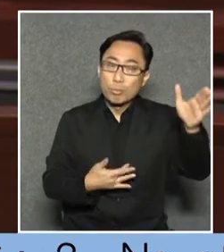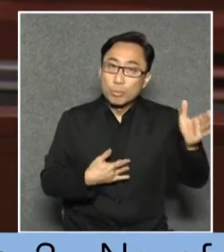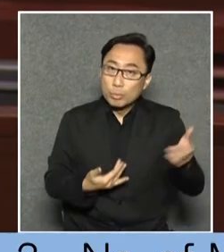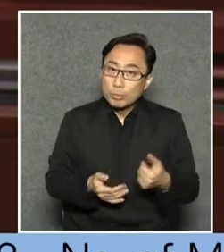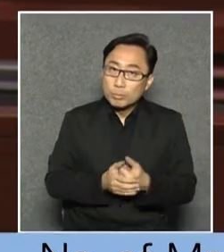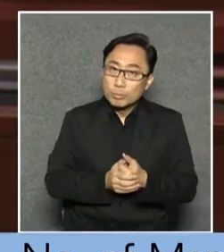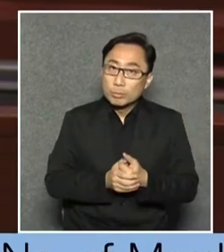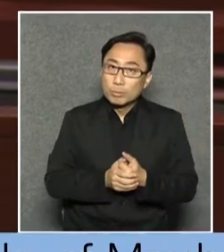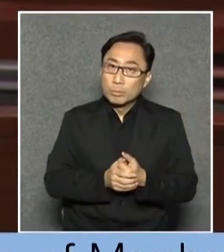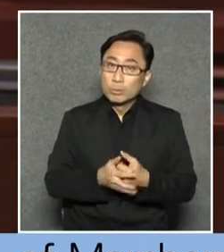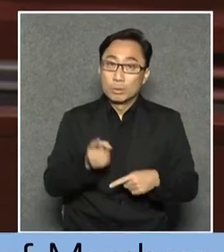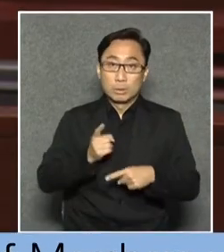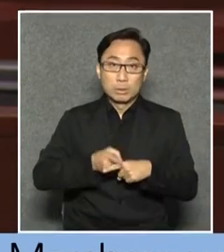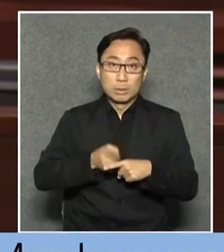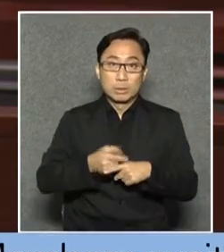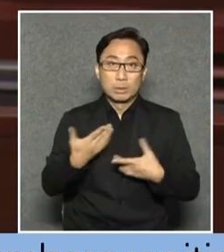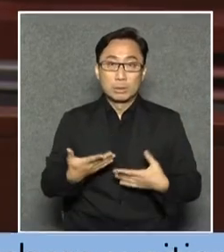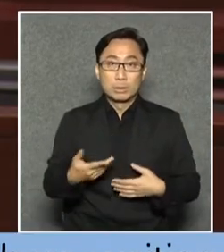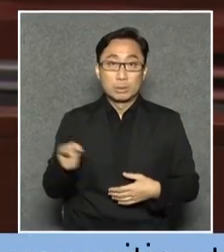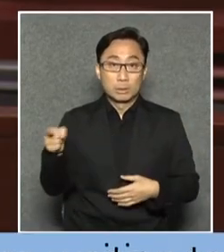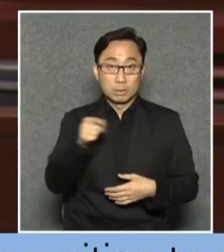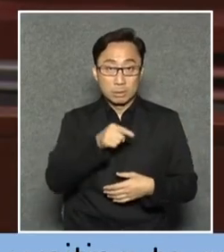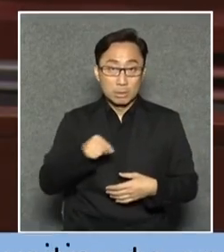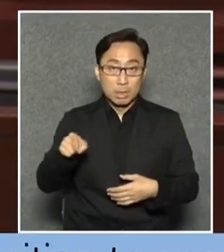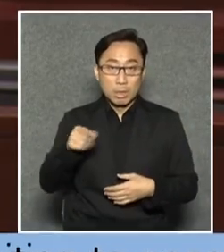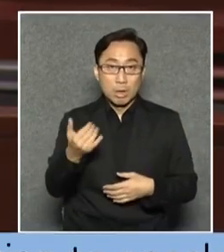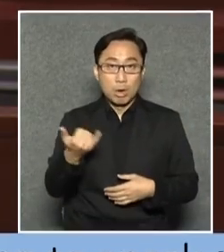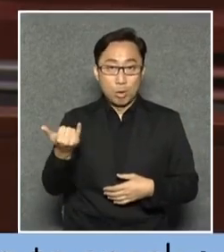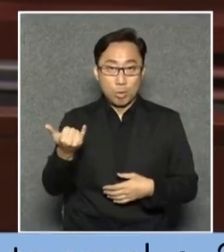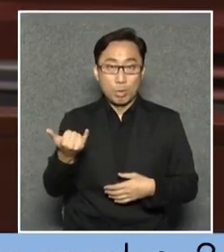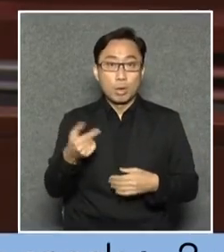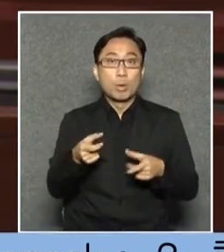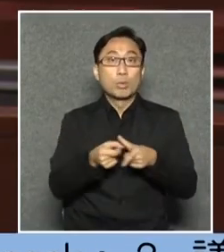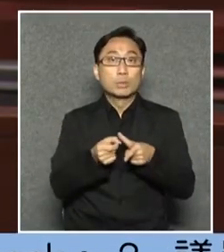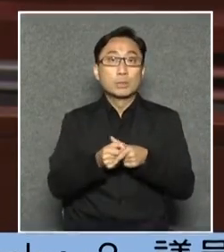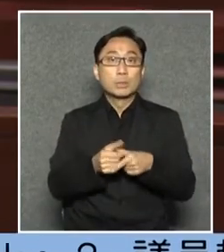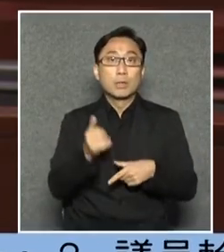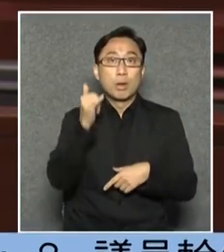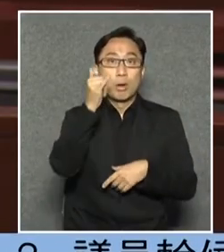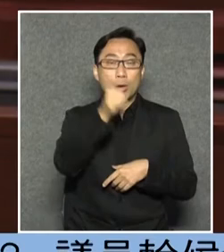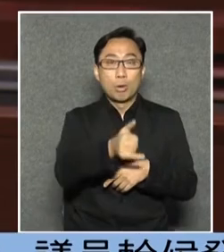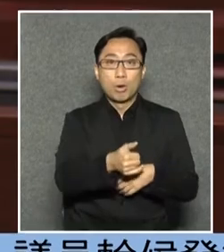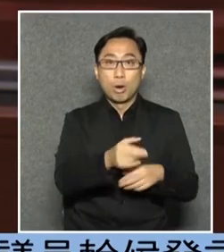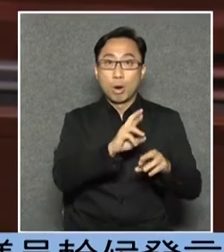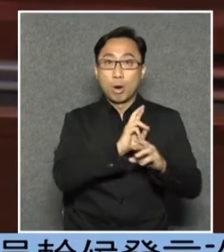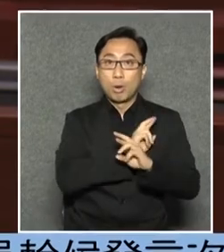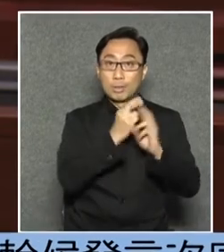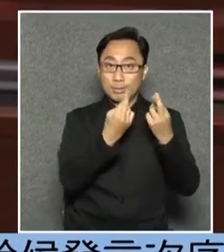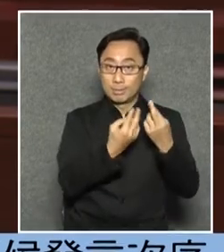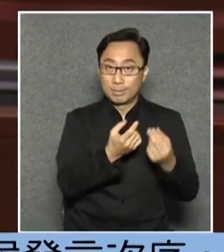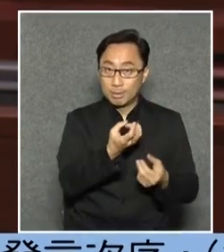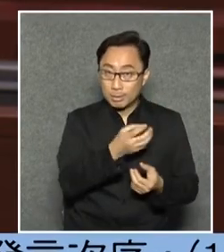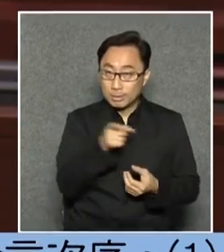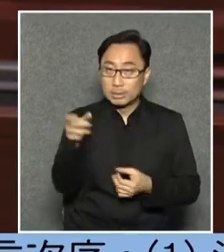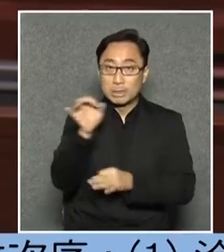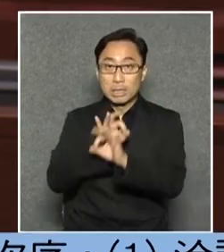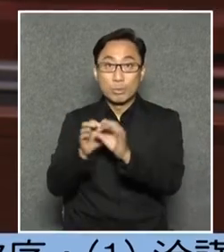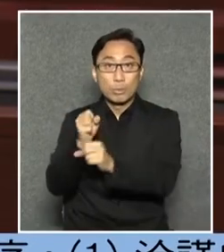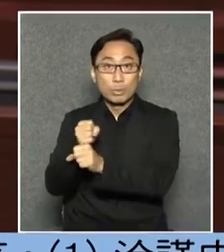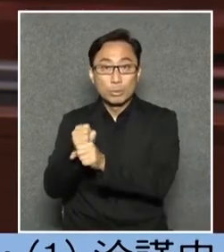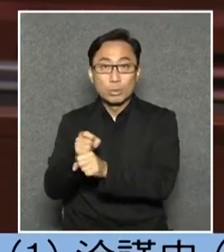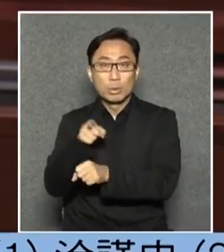如果係真係呢六間嘢啊！是要走去呢個愛爾蘭同埋新加坡做啊？仲使你講咩？